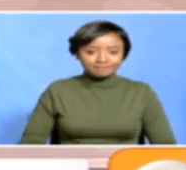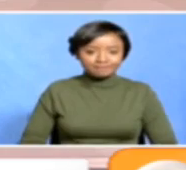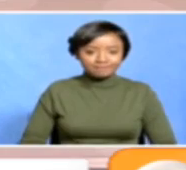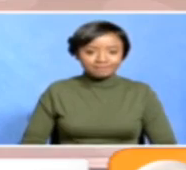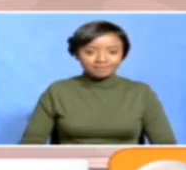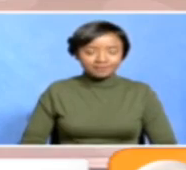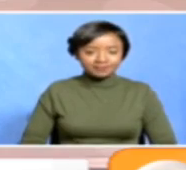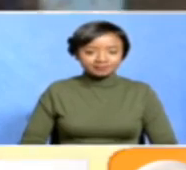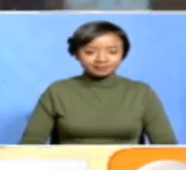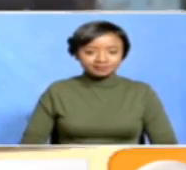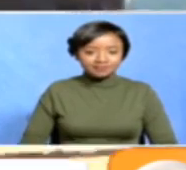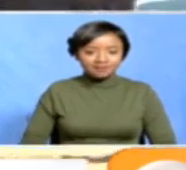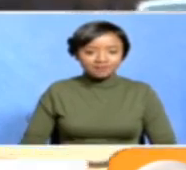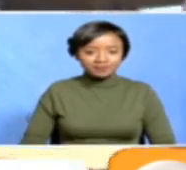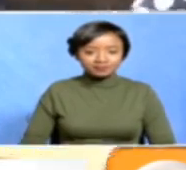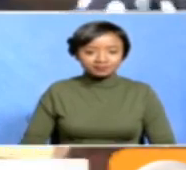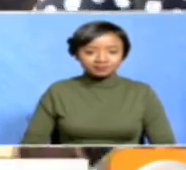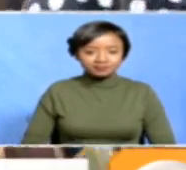Group.